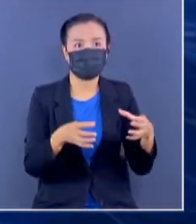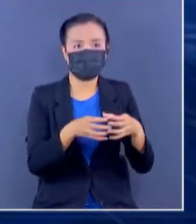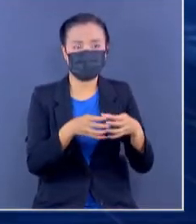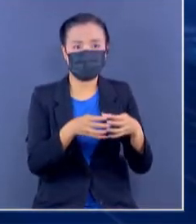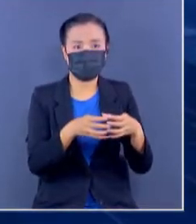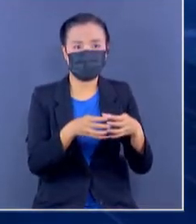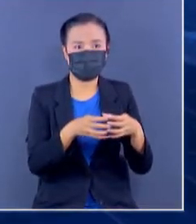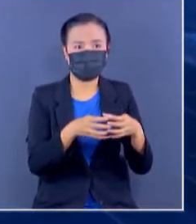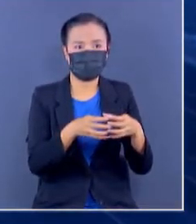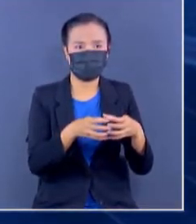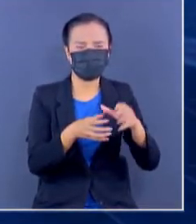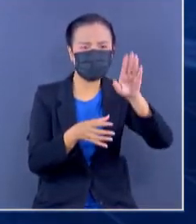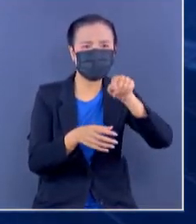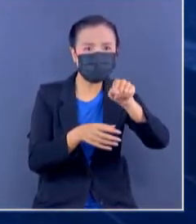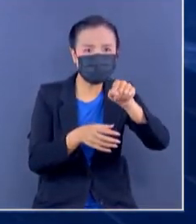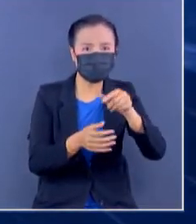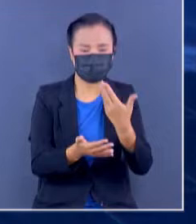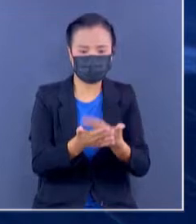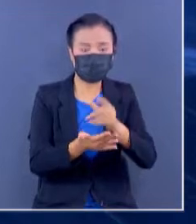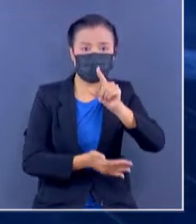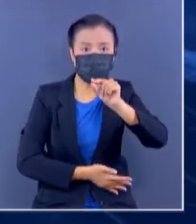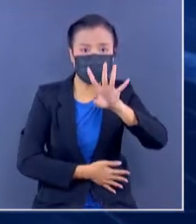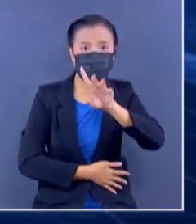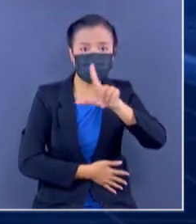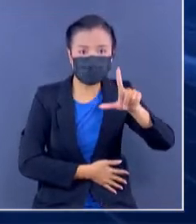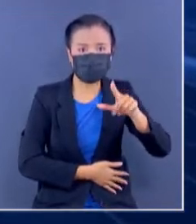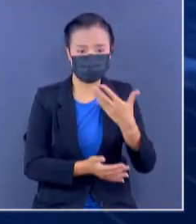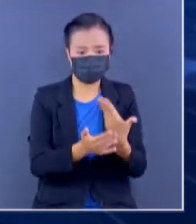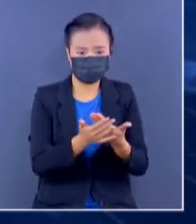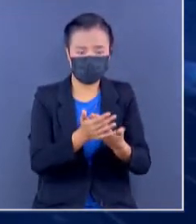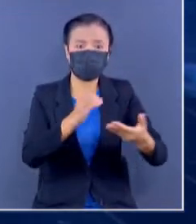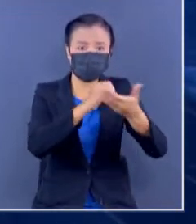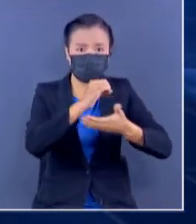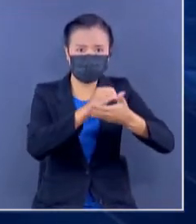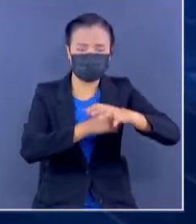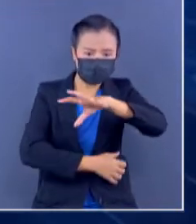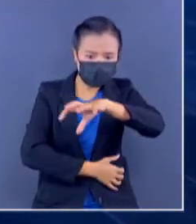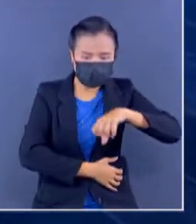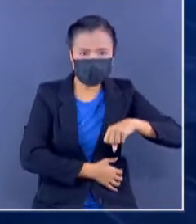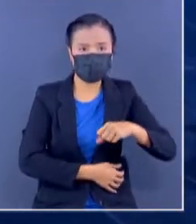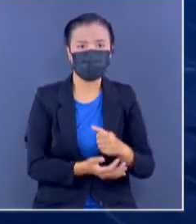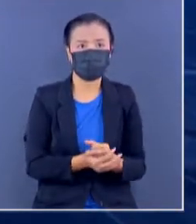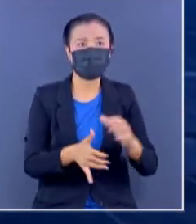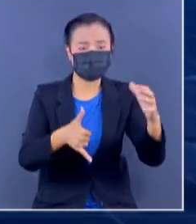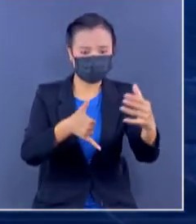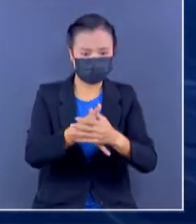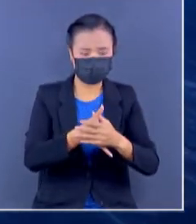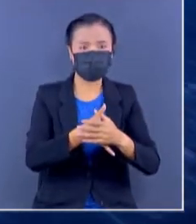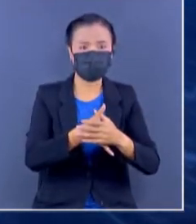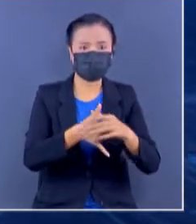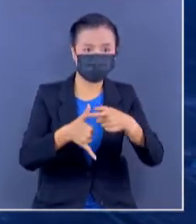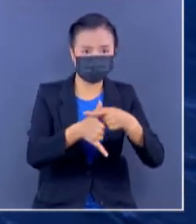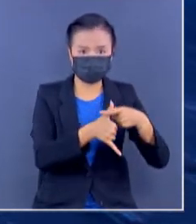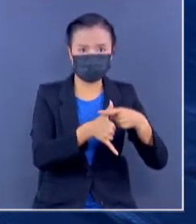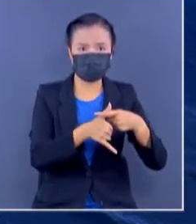ายทุนนั้นว่าครูแดนเนี่ยเป็นคนเอาเงิน24ล้านซึ่งเป็นเงินที่เกี่ยวข้องกับยาเสพติดไปอีกทอดนึงแล้วให้จับตัวครูแดนเป็นตัวประกัน